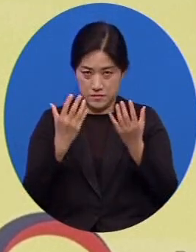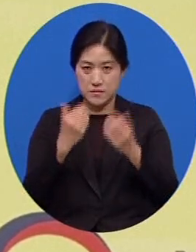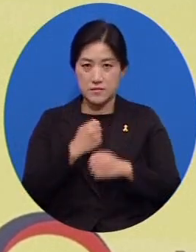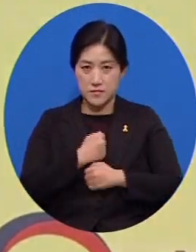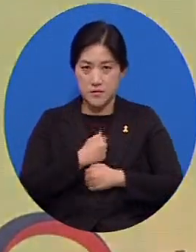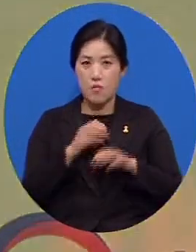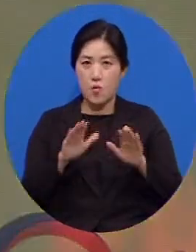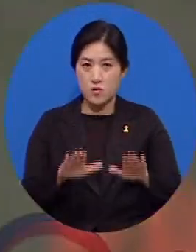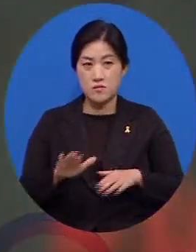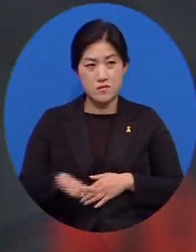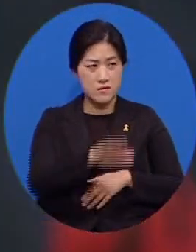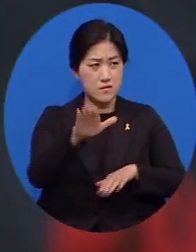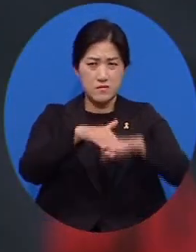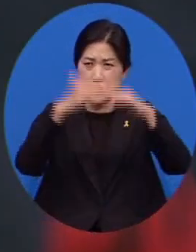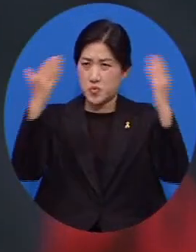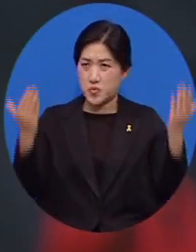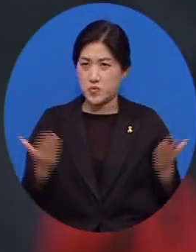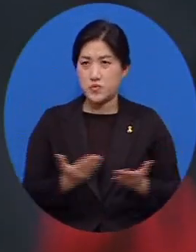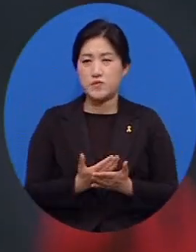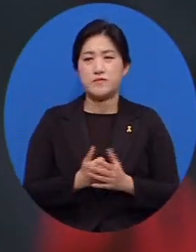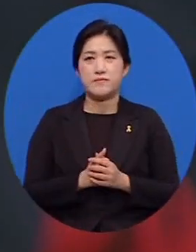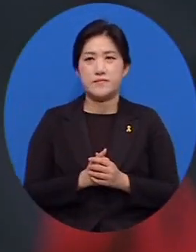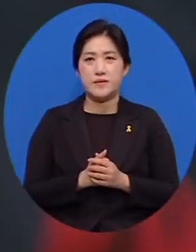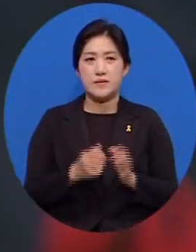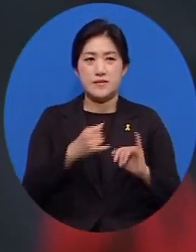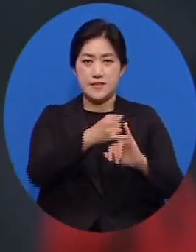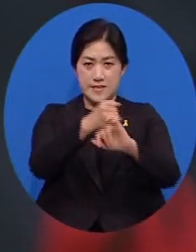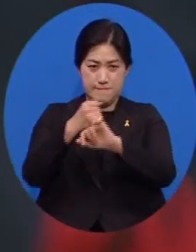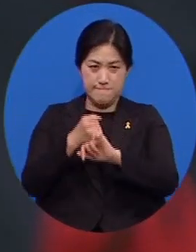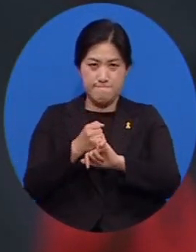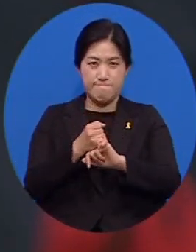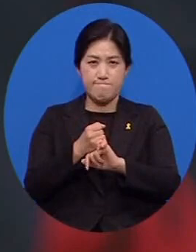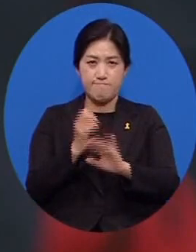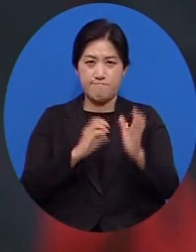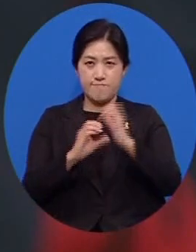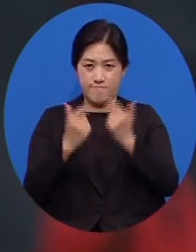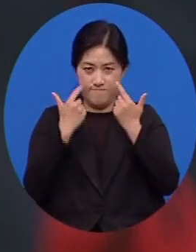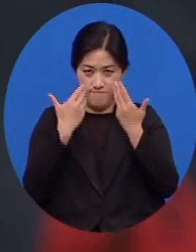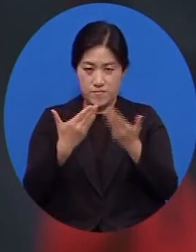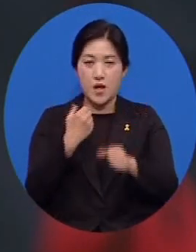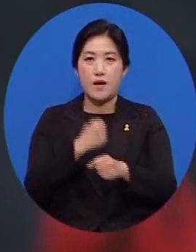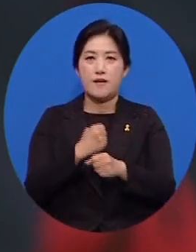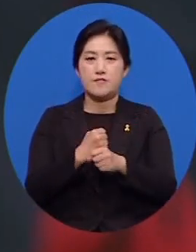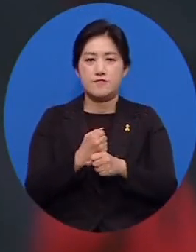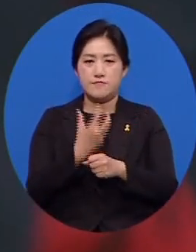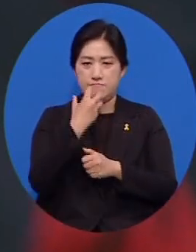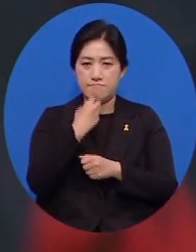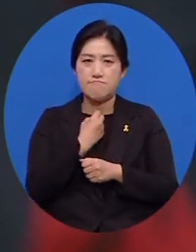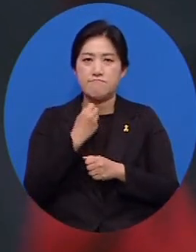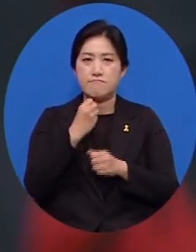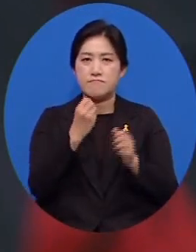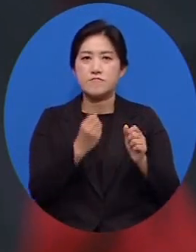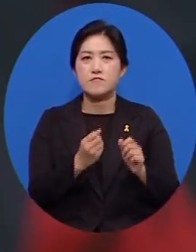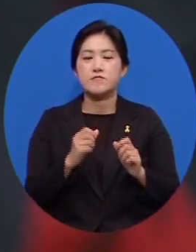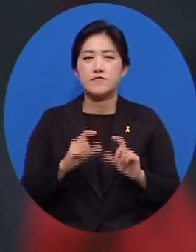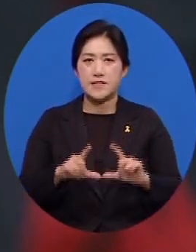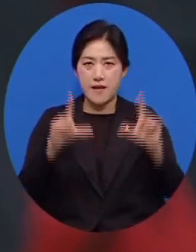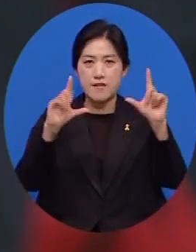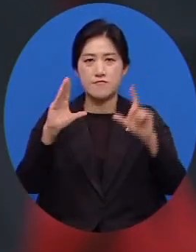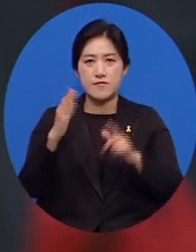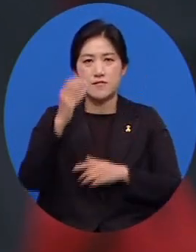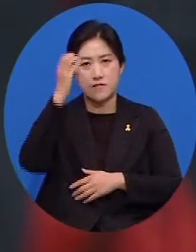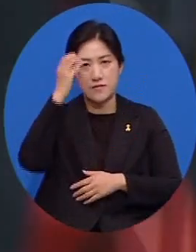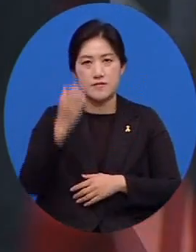이러한 우리 모두의 약속을 다지는 의미 있는 날이 되기를